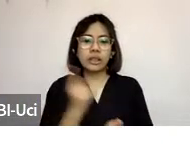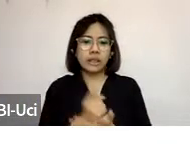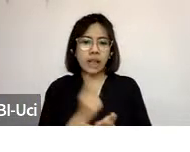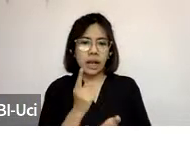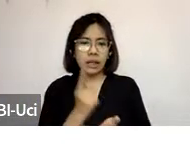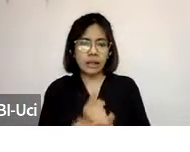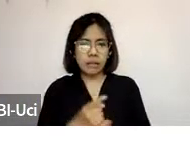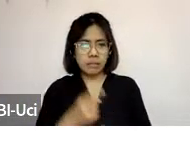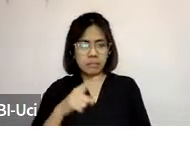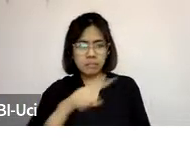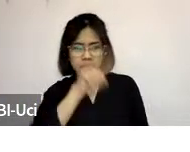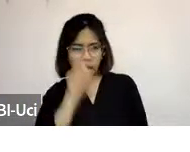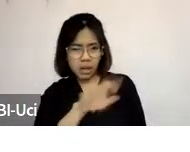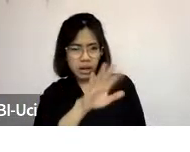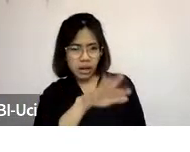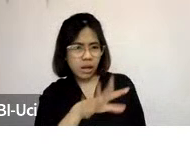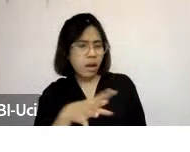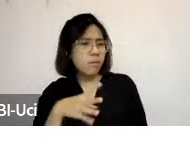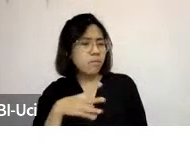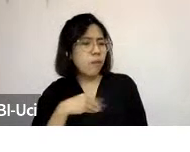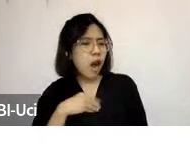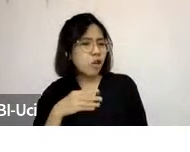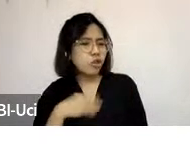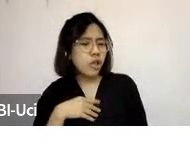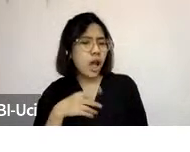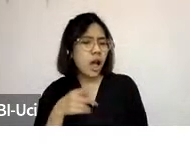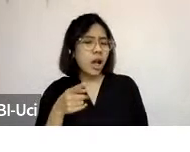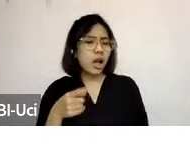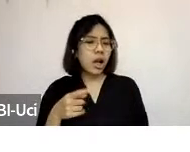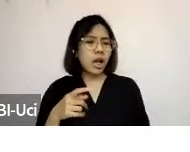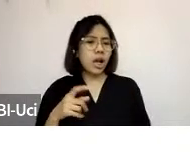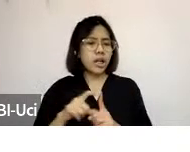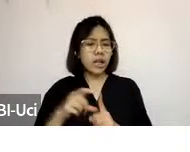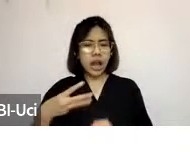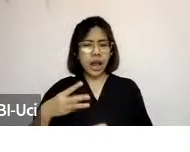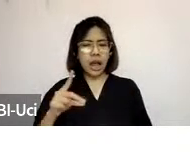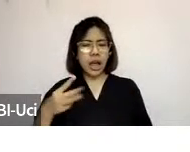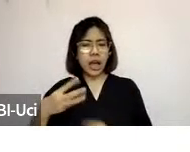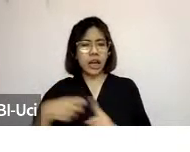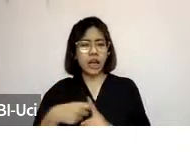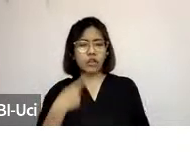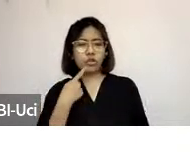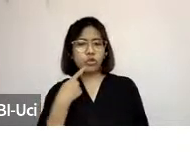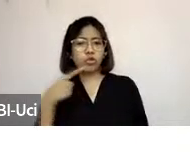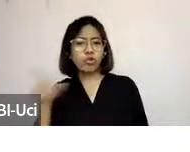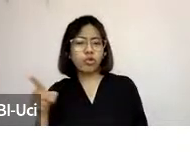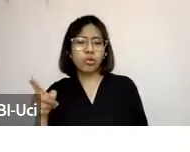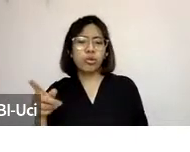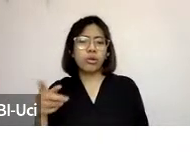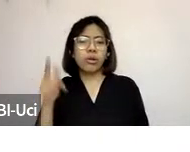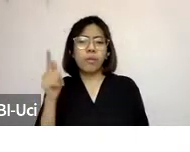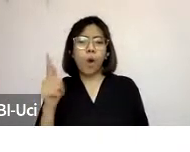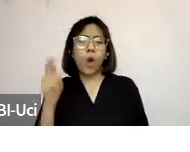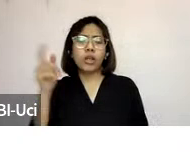bertanya Menurut kamu apa tuh makna Legend headset Nah si polisi langsung menjawab